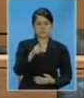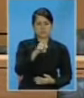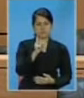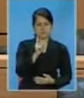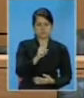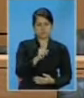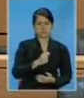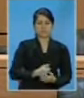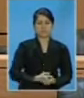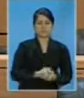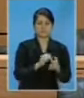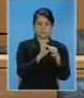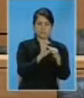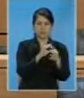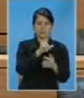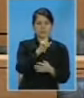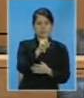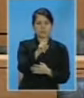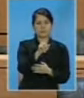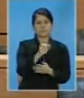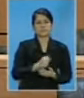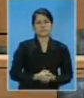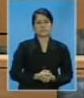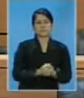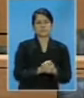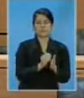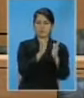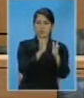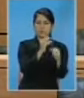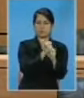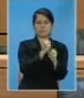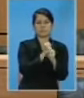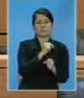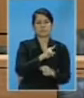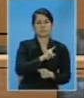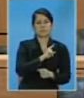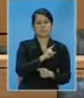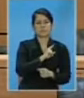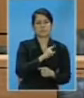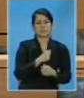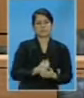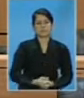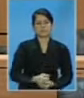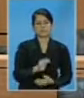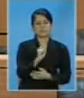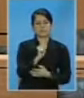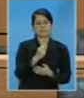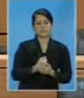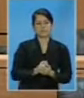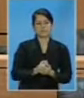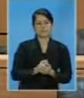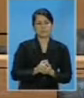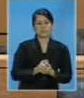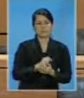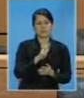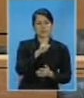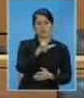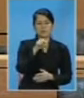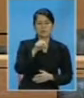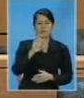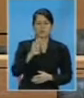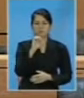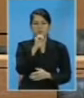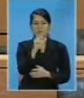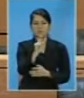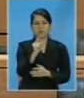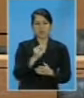สั่งการของผู้ที่มีส่วนเกี่ยวข้องในขณะนั้นนะครับว่า 3.4 เขาว่าไงครับให้สำนักง